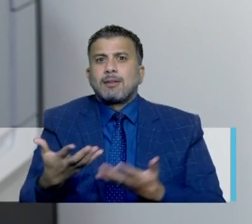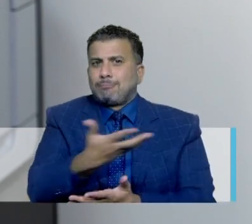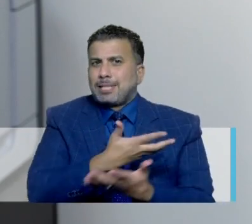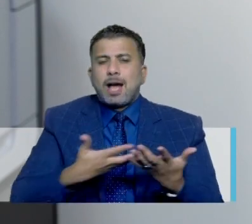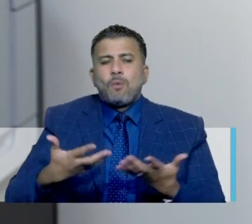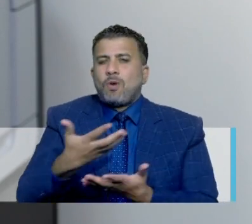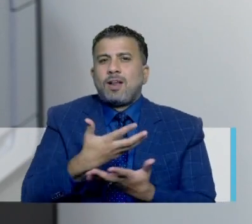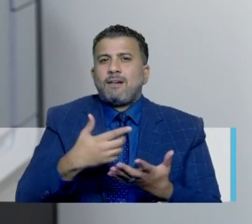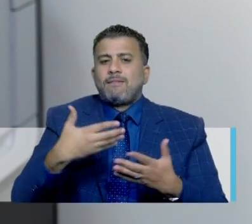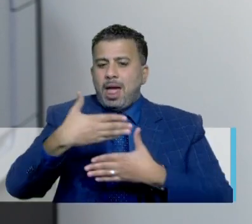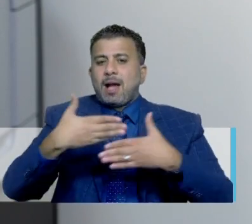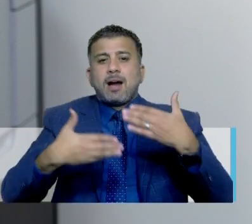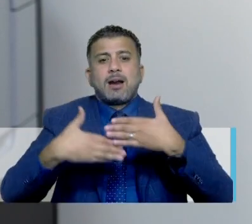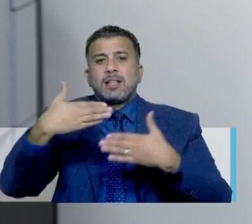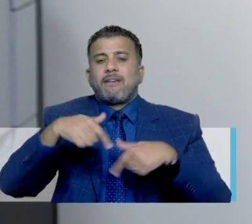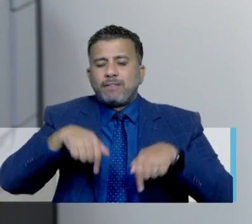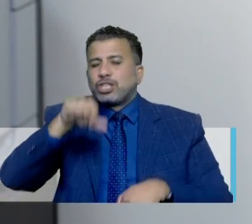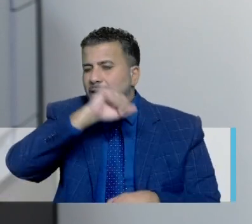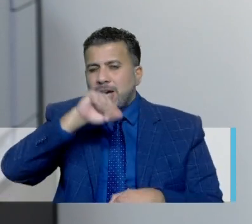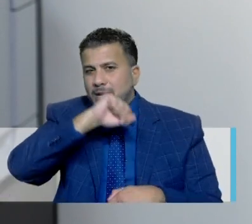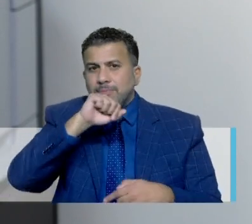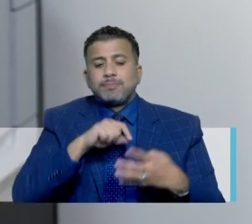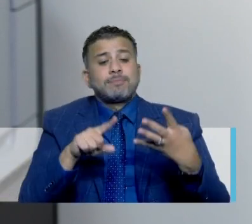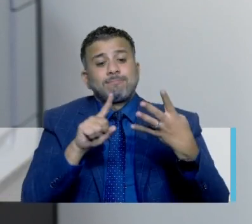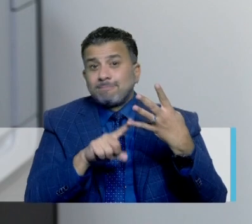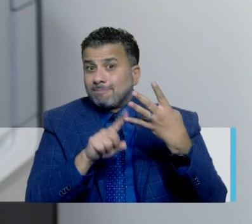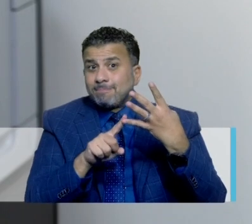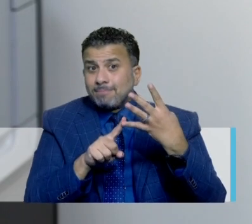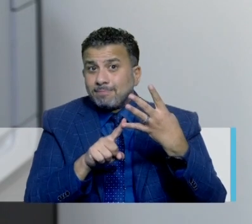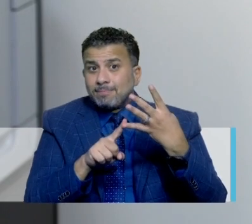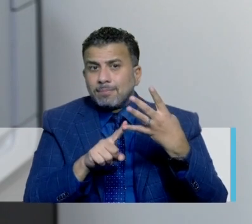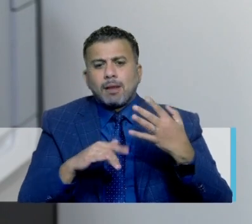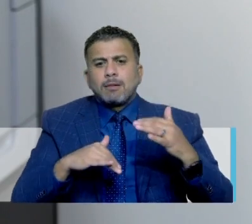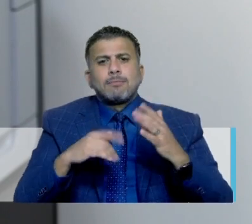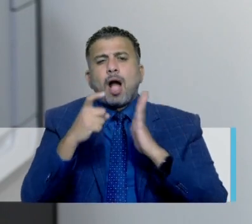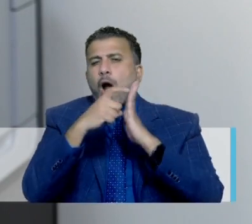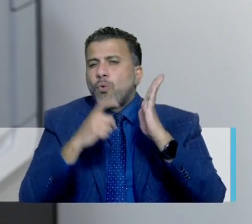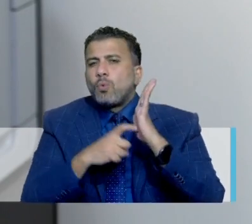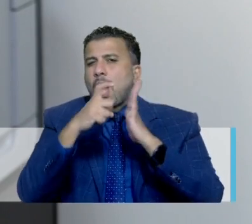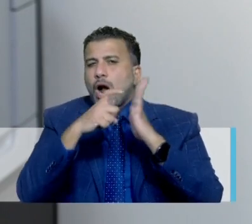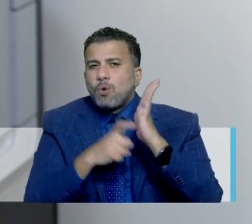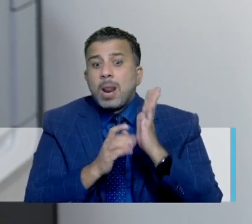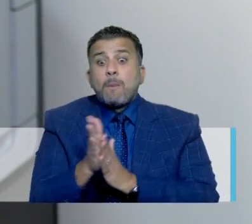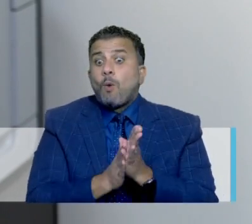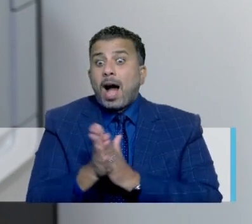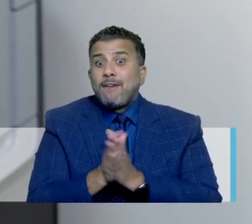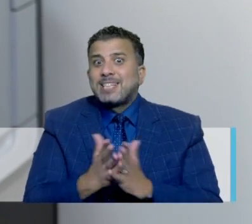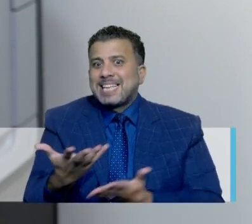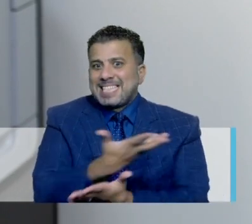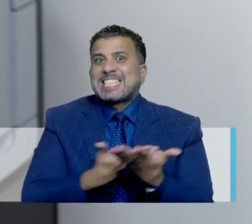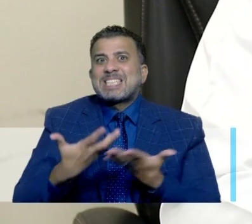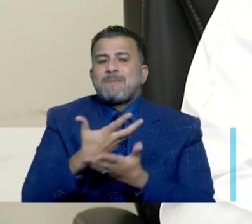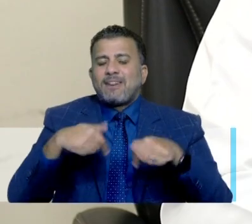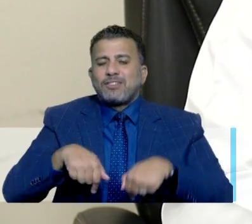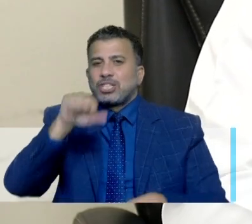في العقارات في الاماره وكذلك البنيه التشريعيه المحفزه للاستثمار في